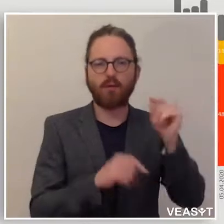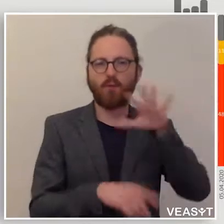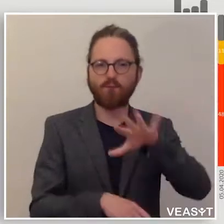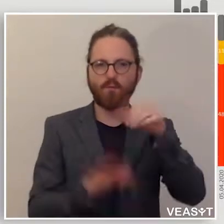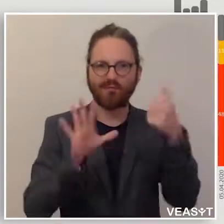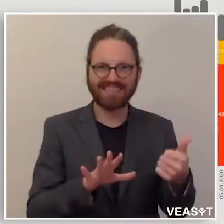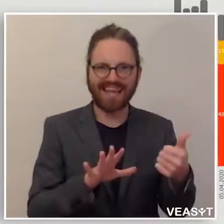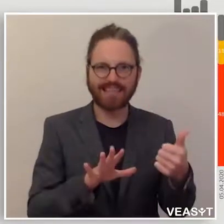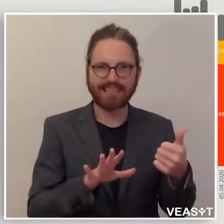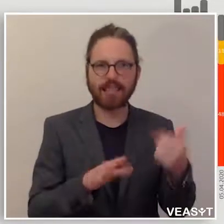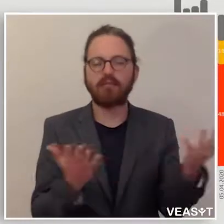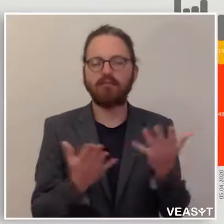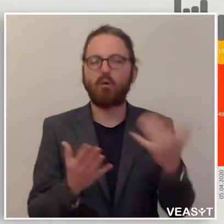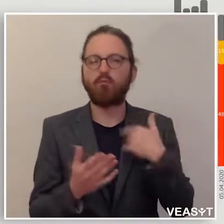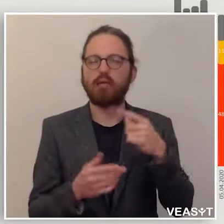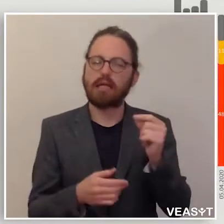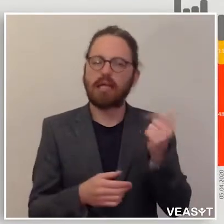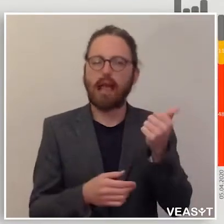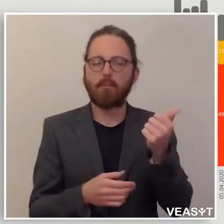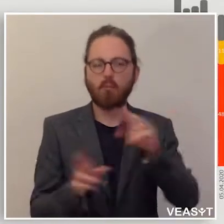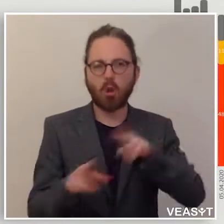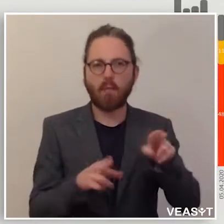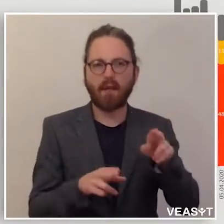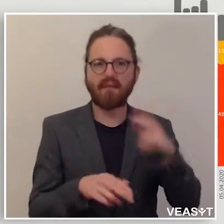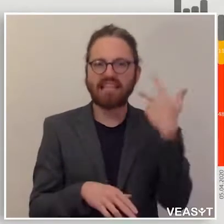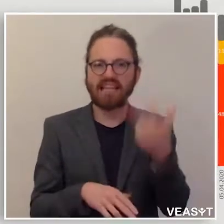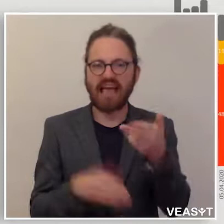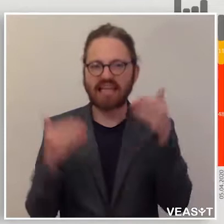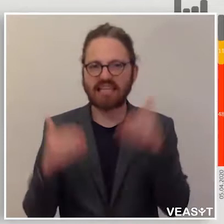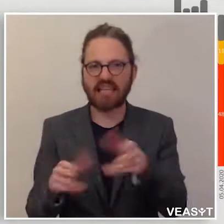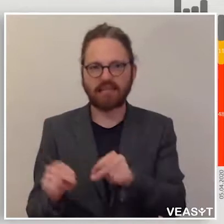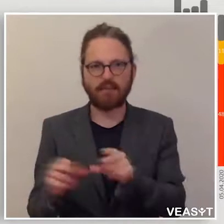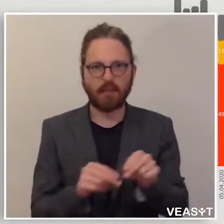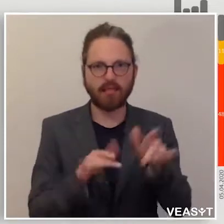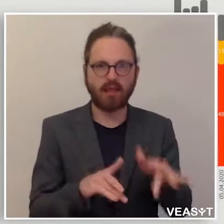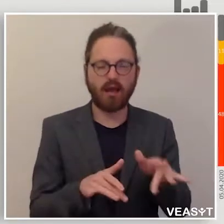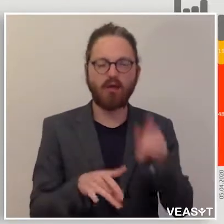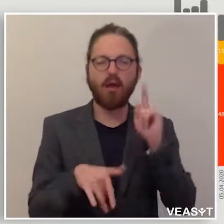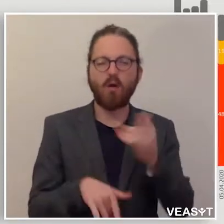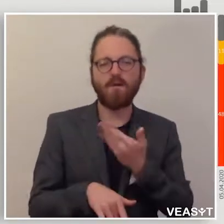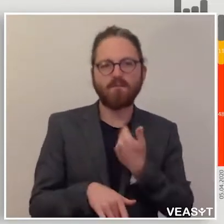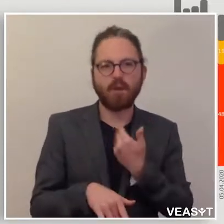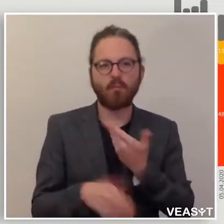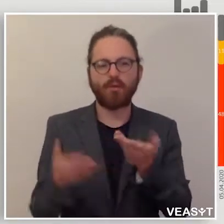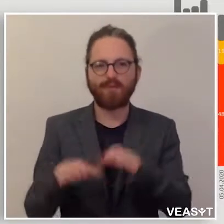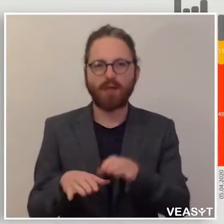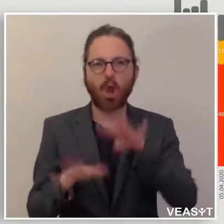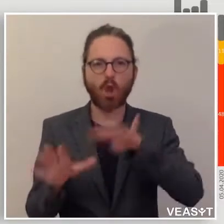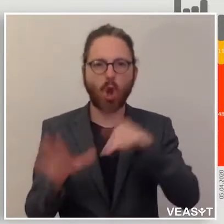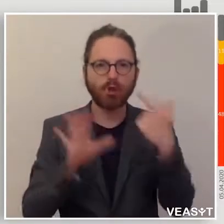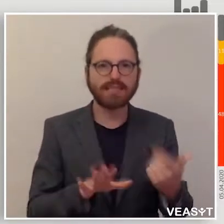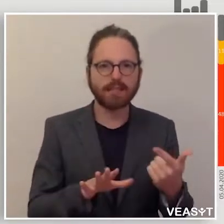spring cup a noi non sto